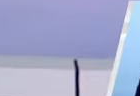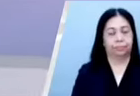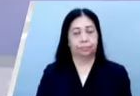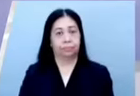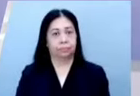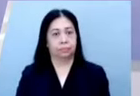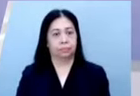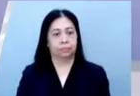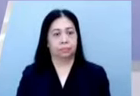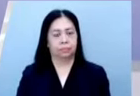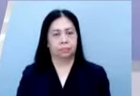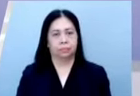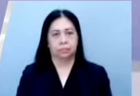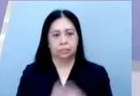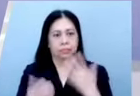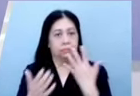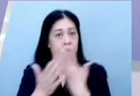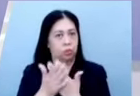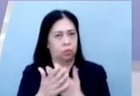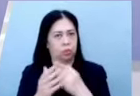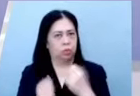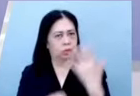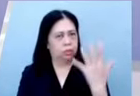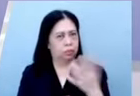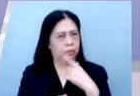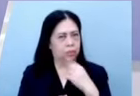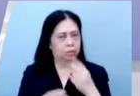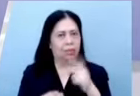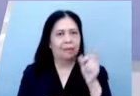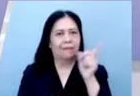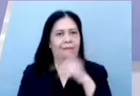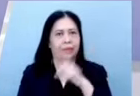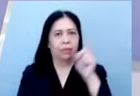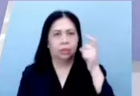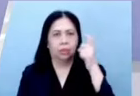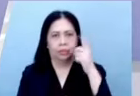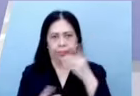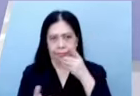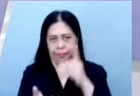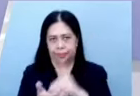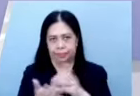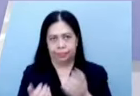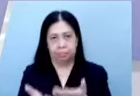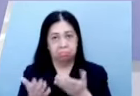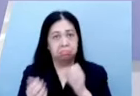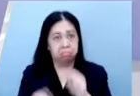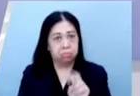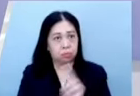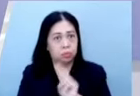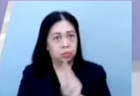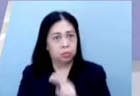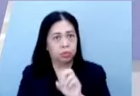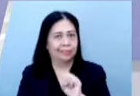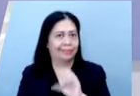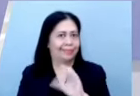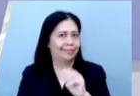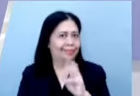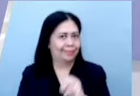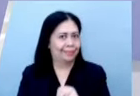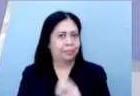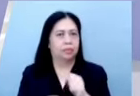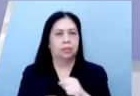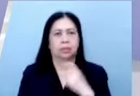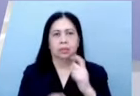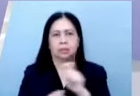Kalaboso ang limang nag-aalok umano ng mga peking government document na magagamit daw sa pang-i-scam. Kuhang-kuha na raw